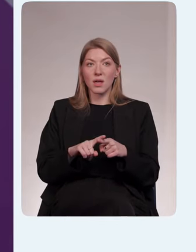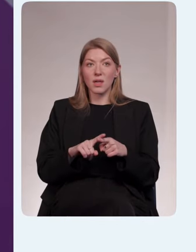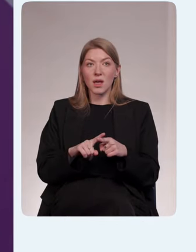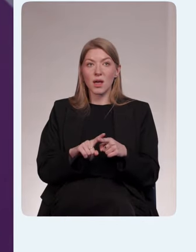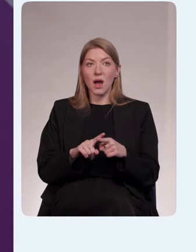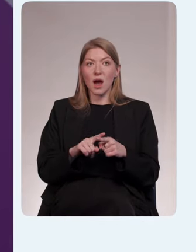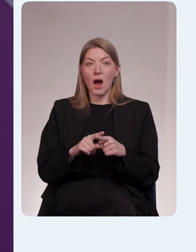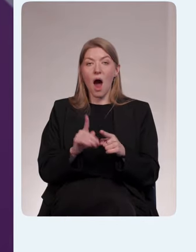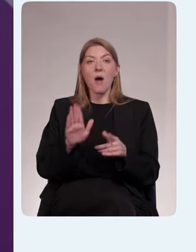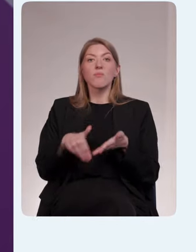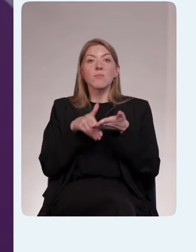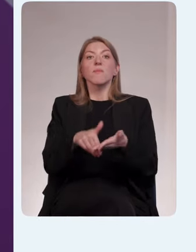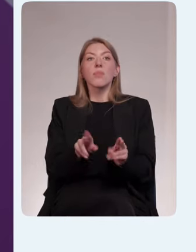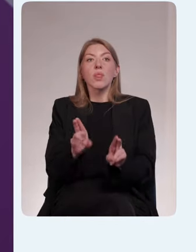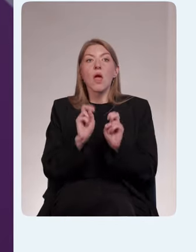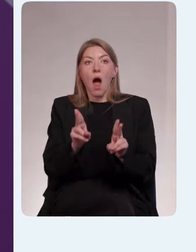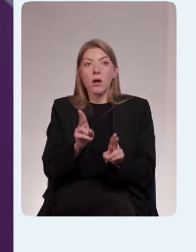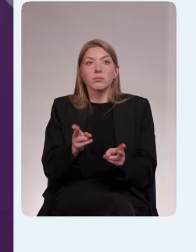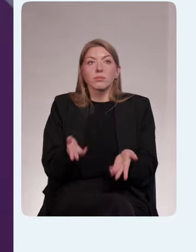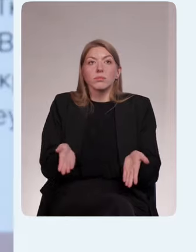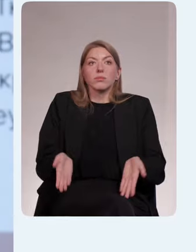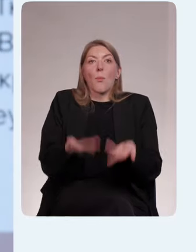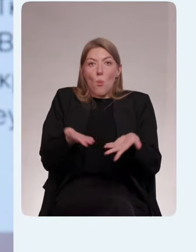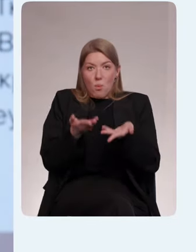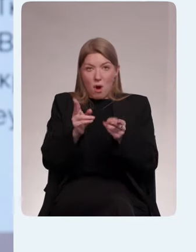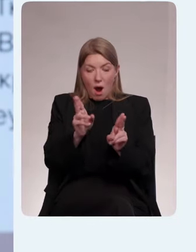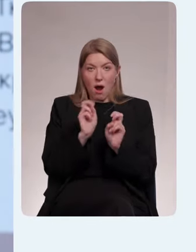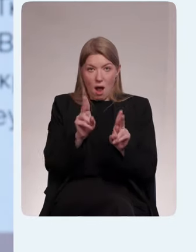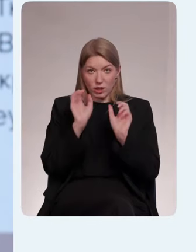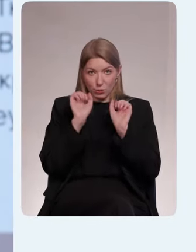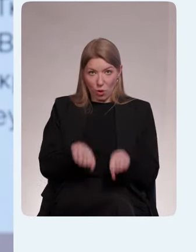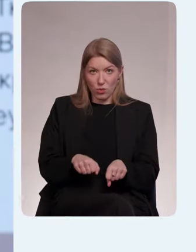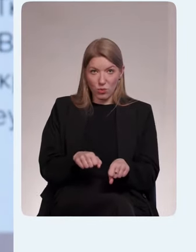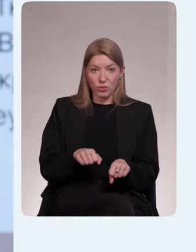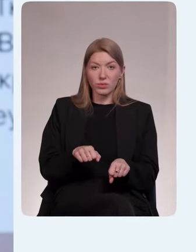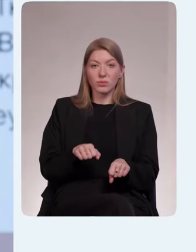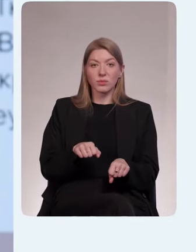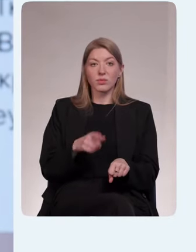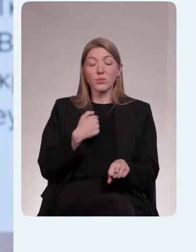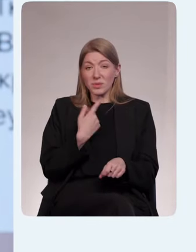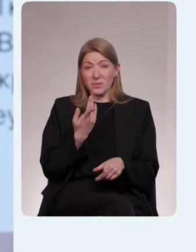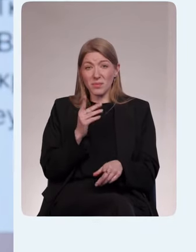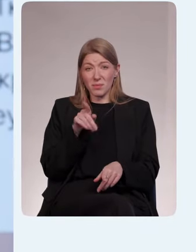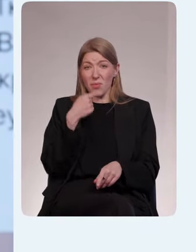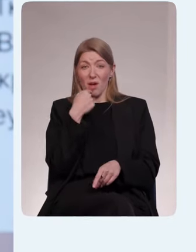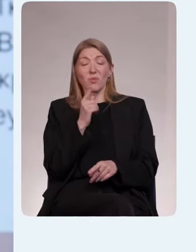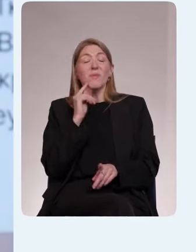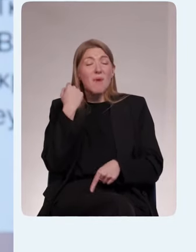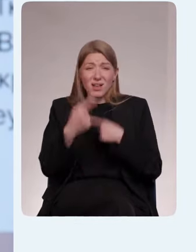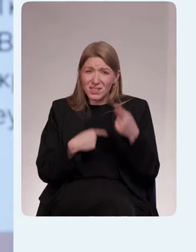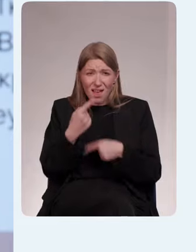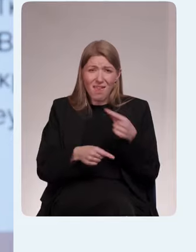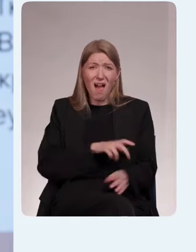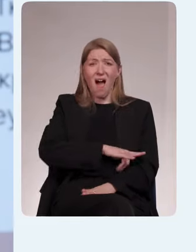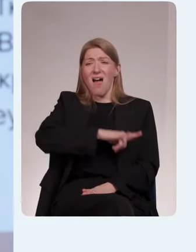скажу? Я, чтобы подбодрить, сказала, да ладно вам, я постоянно так летаю. И посмотрите